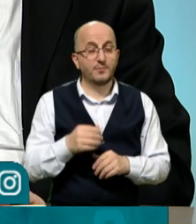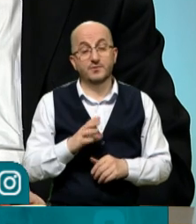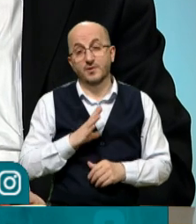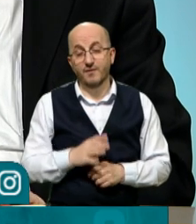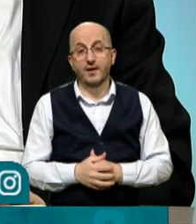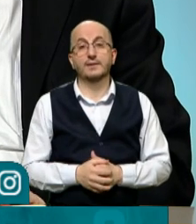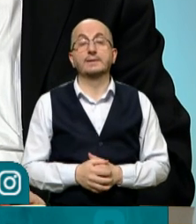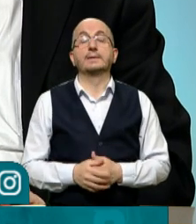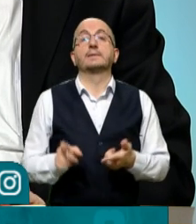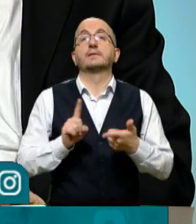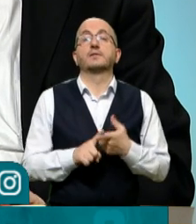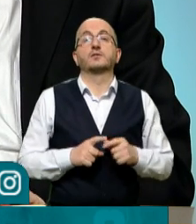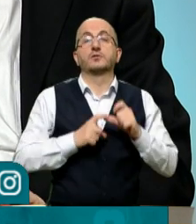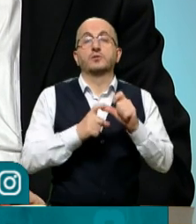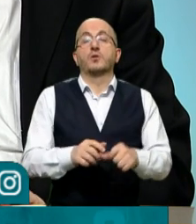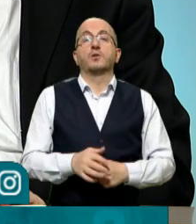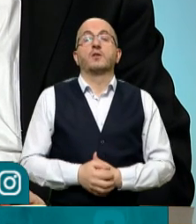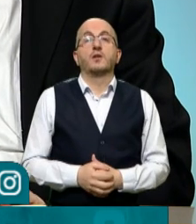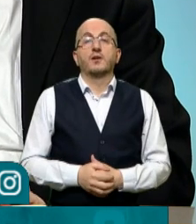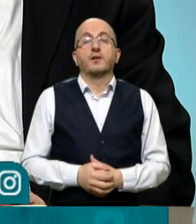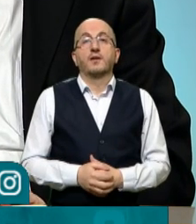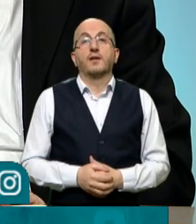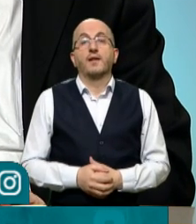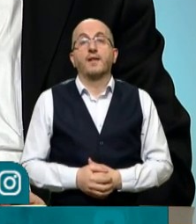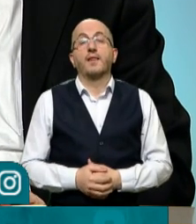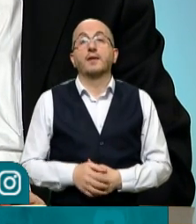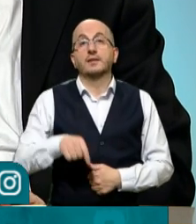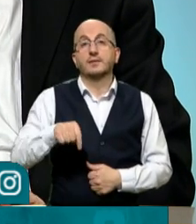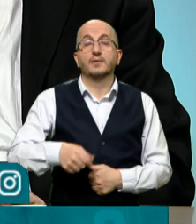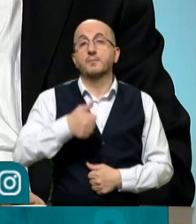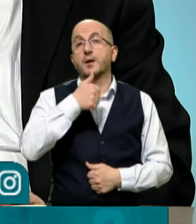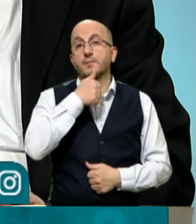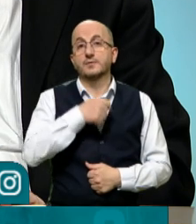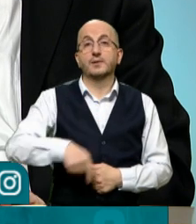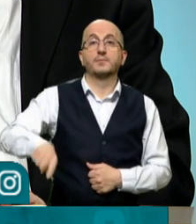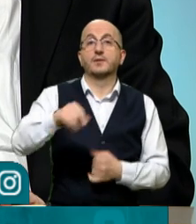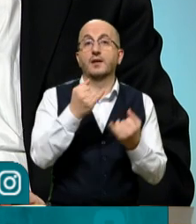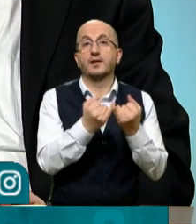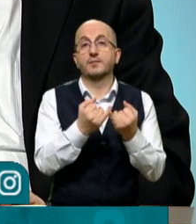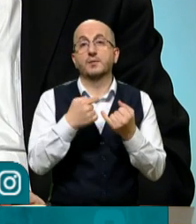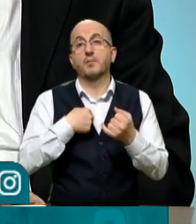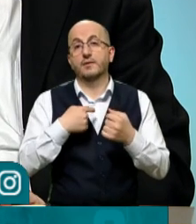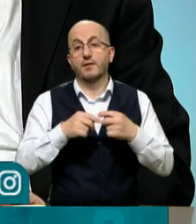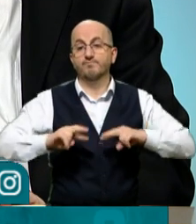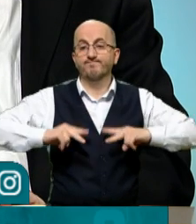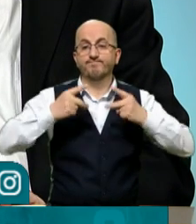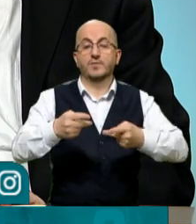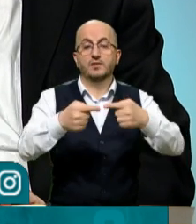istiyorum. Peki. İkinci sorum da şu şekilde. Şimdi babamızdan bize, kardeşimle bana kalan bir arsa